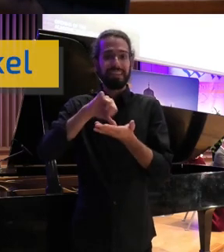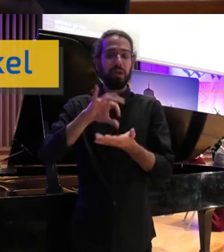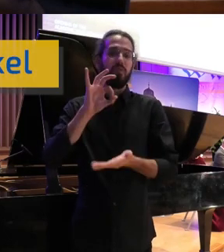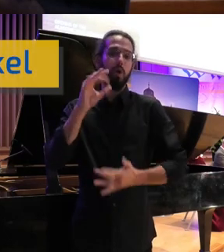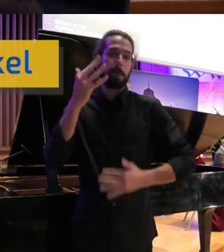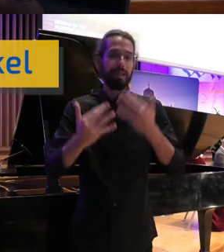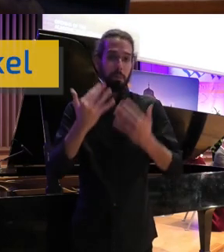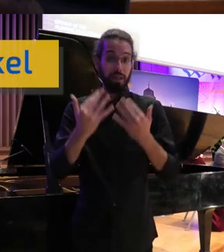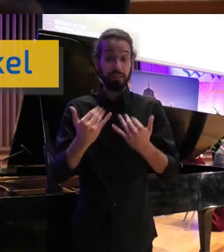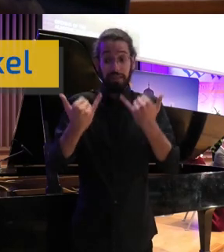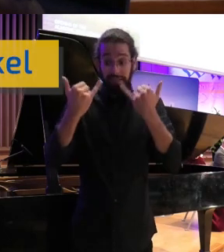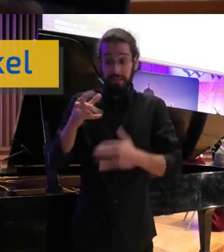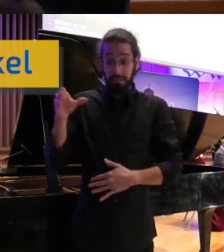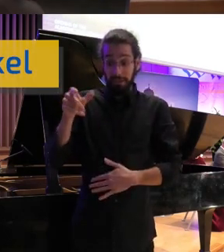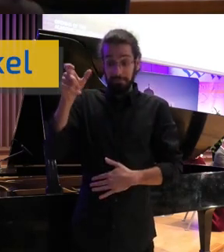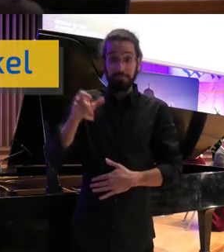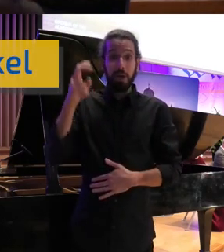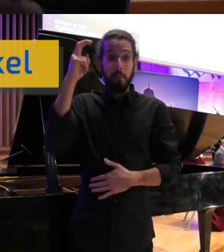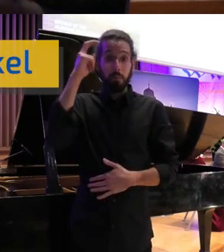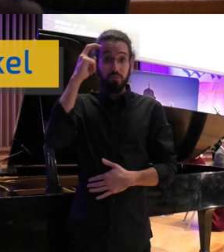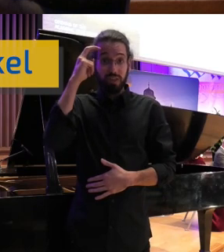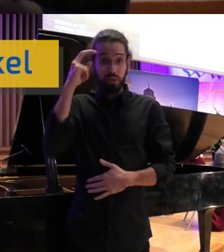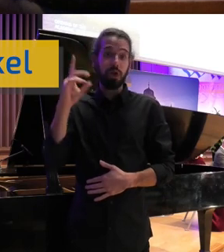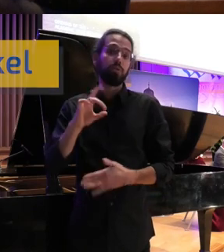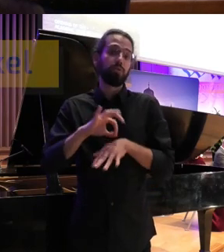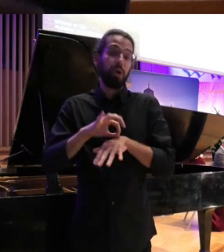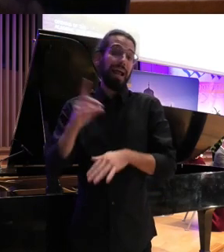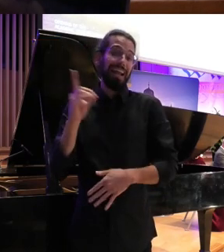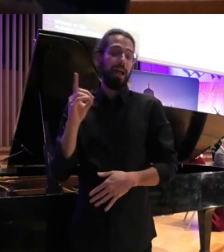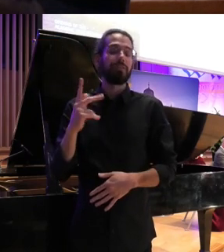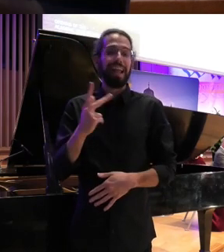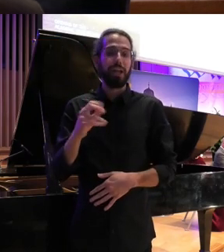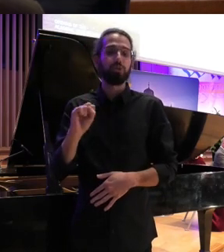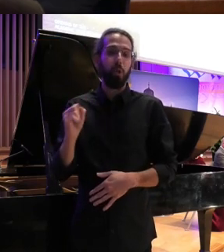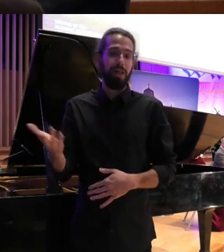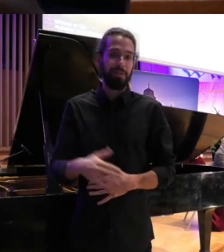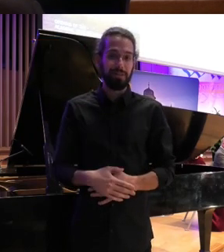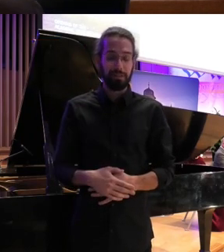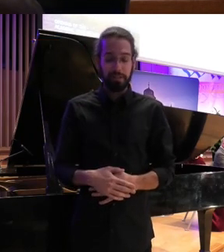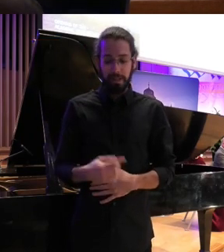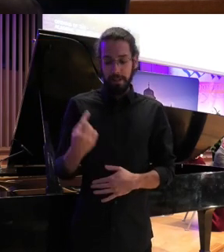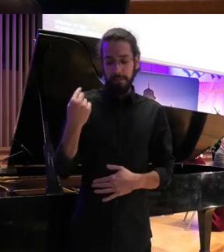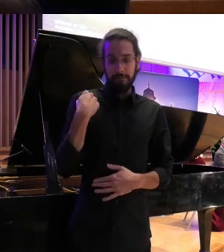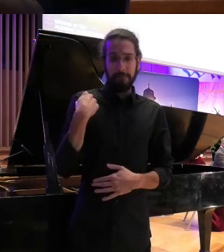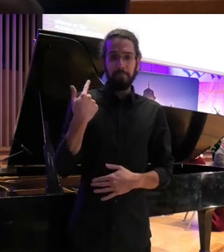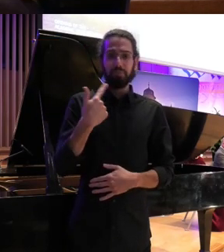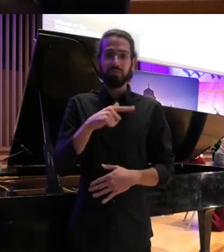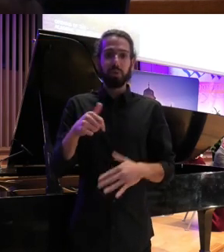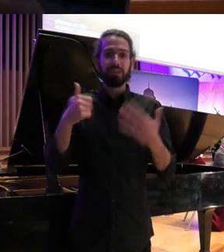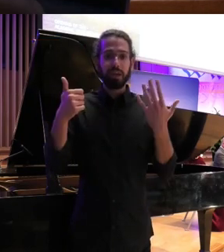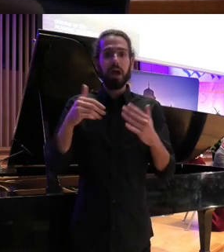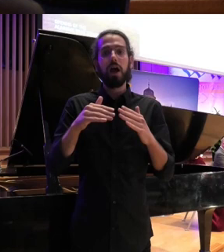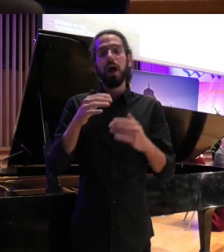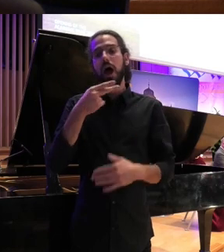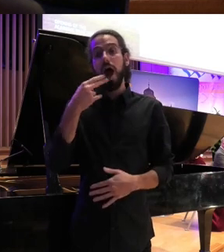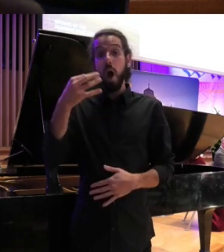dem spreche ich jetzt mit Professor Dr. Katharina Stoppel. Hallo. 2006 wurde das Hausdorff Center for